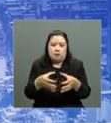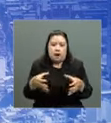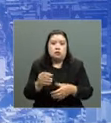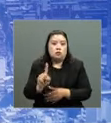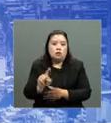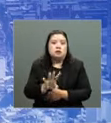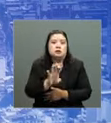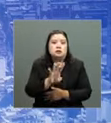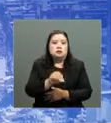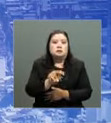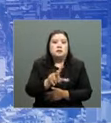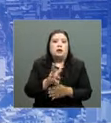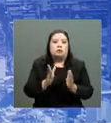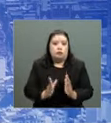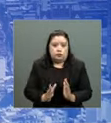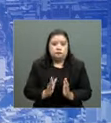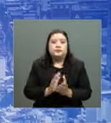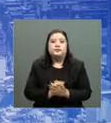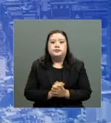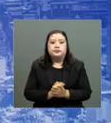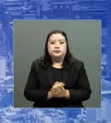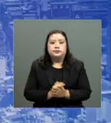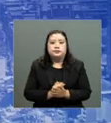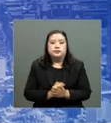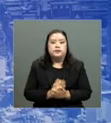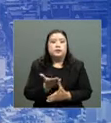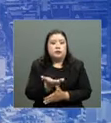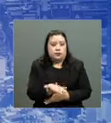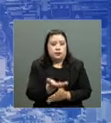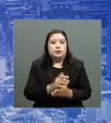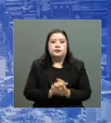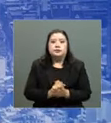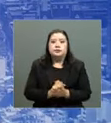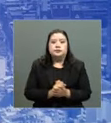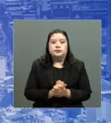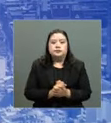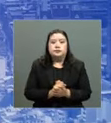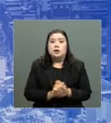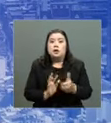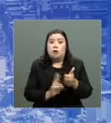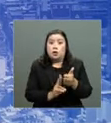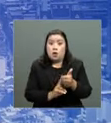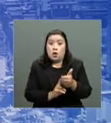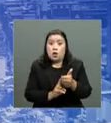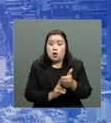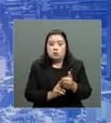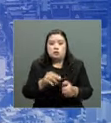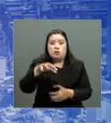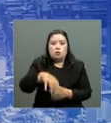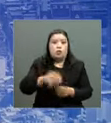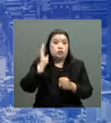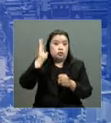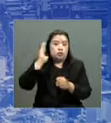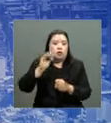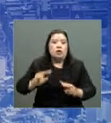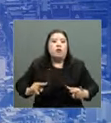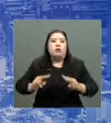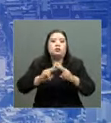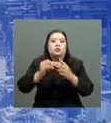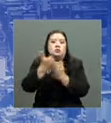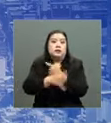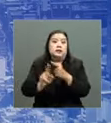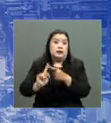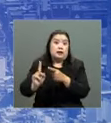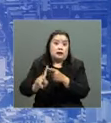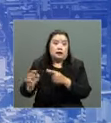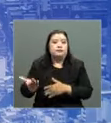ที่43คนค่ะลำดับถัดไปนะคะเรียนเชิญทางท่านรองอธิบดีกรมสารนิเทศและรองโฆษกกระทรวงการต่างประเทศท่